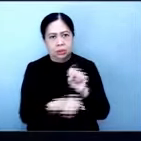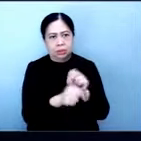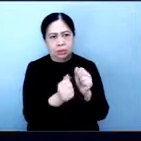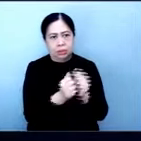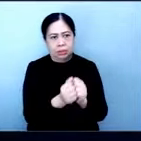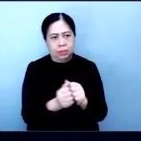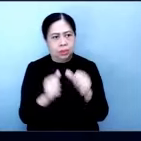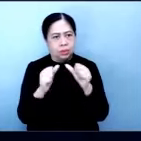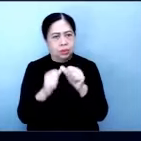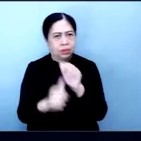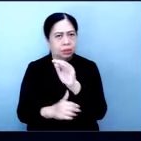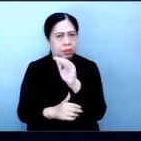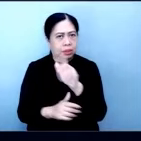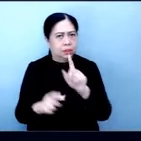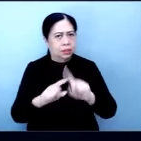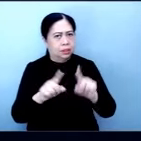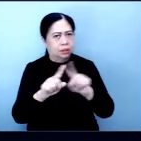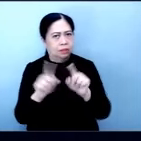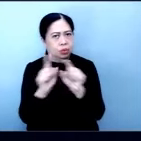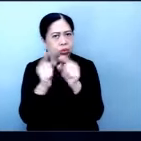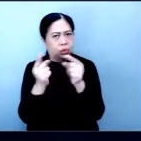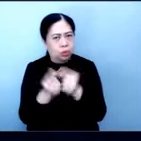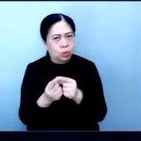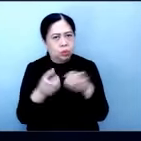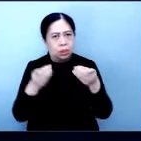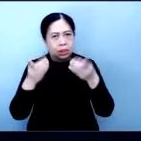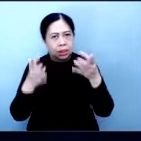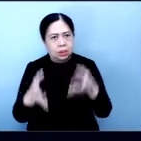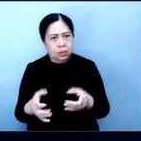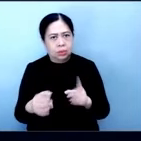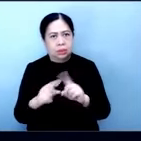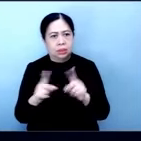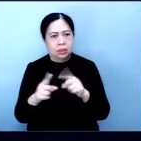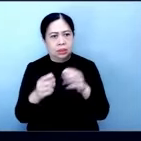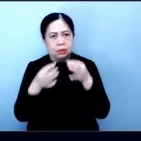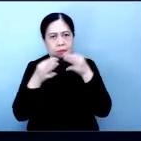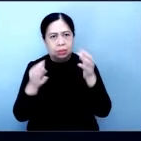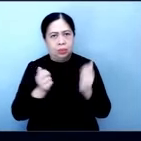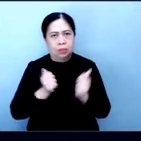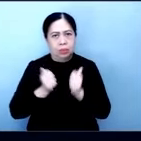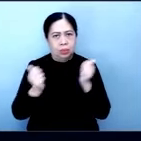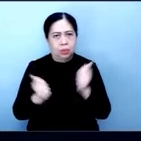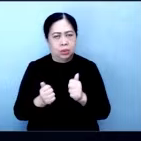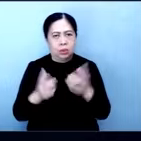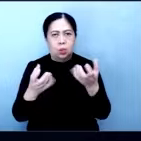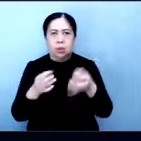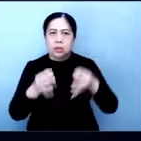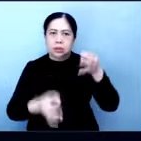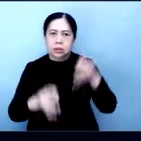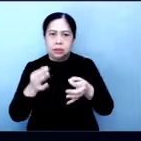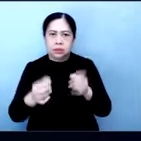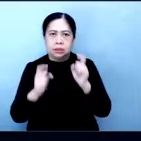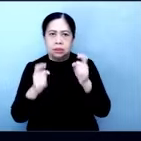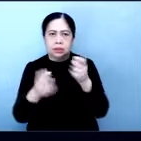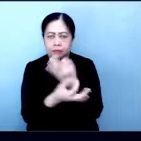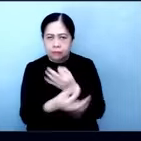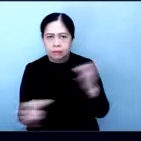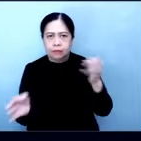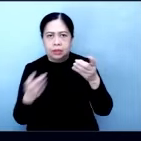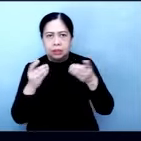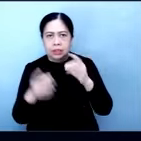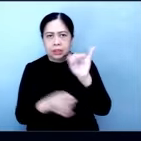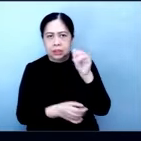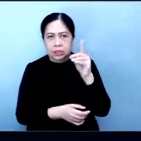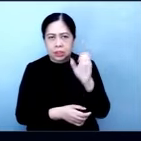ang panawagan ng iba't ibang grupo, mga direktor at ilang kilalang artista ng hustisya at agarang pagpapalaya kina Direk Jade at